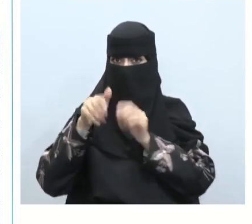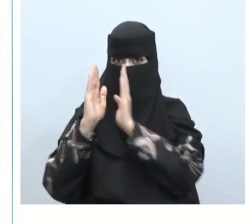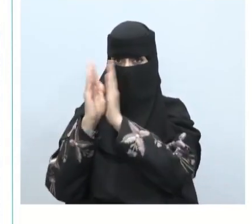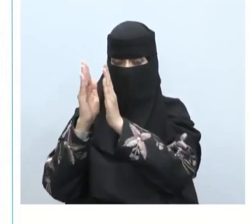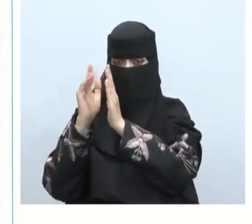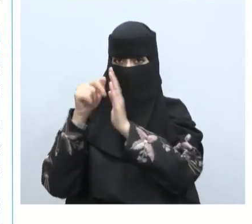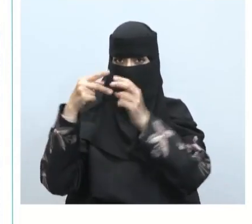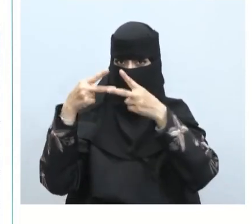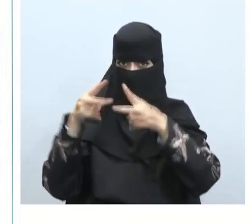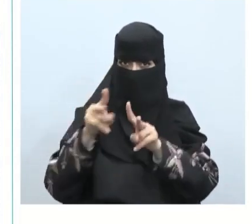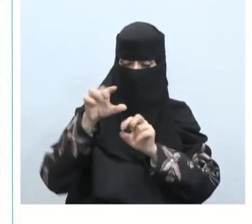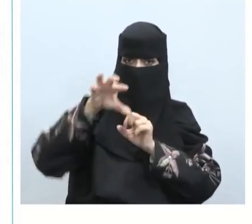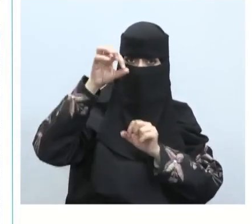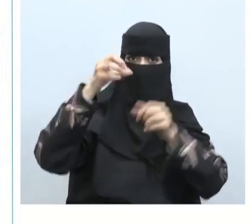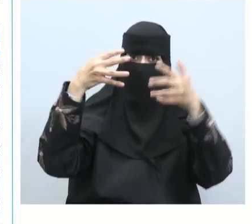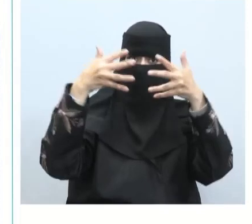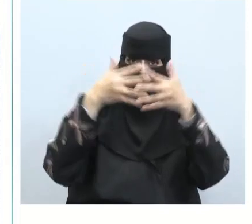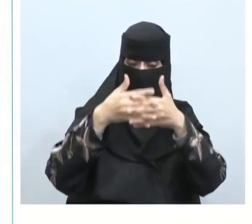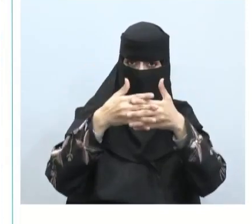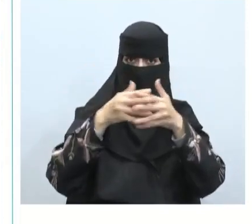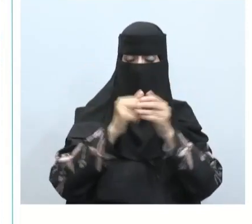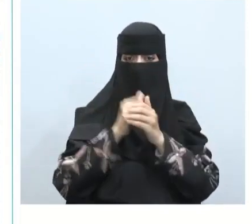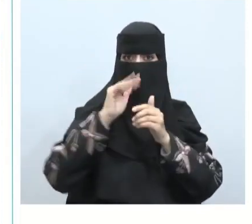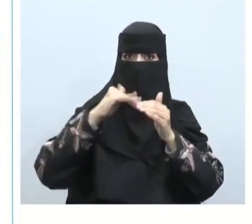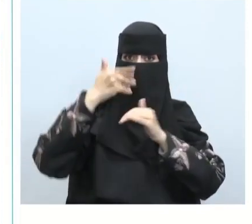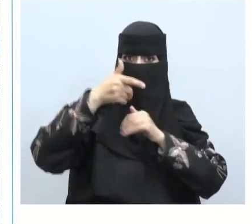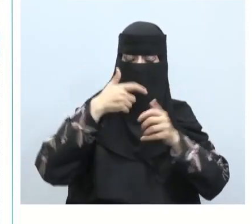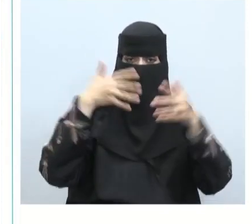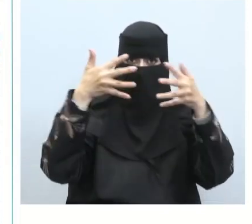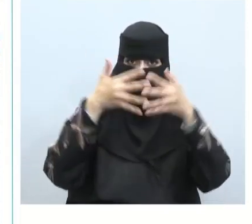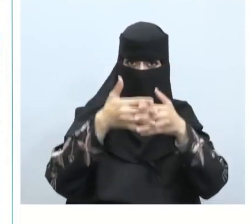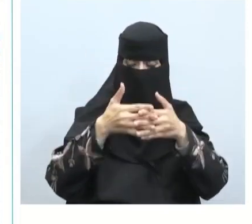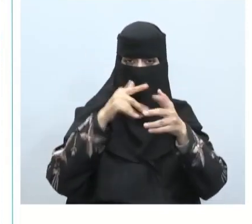على الملف ونختار مشاركه ثم